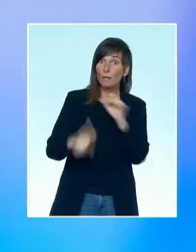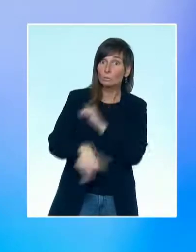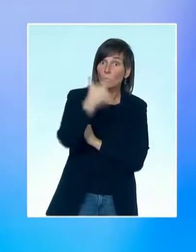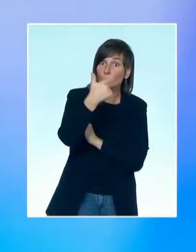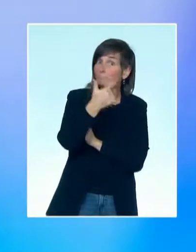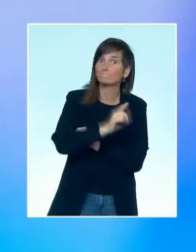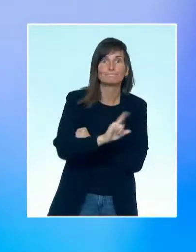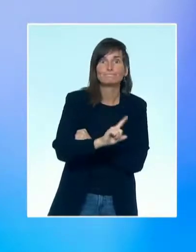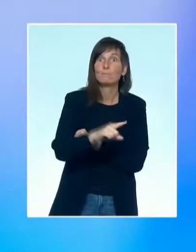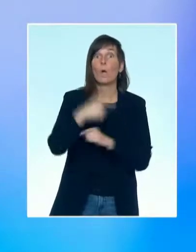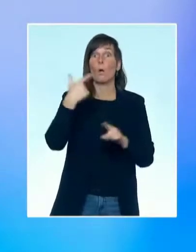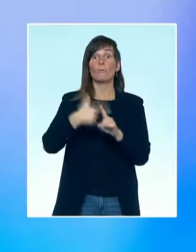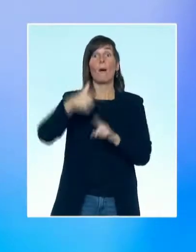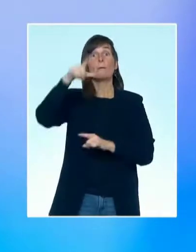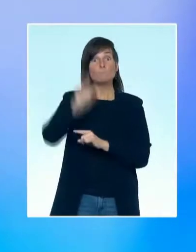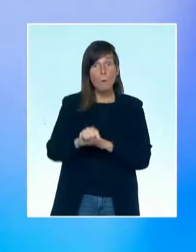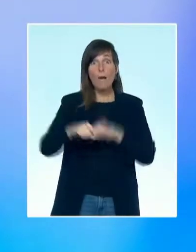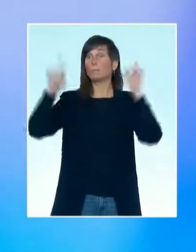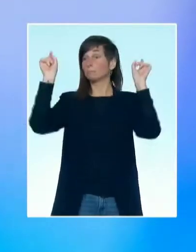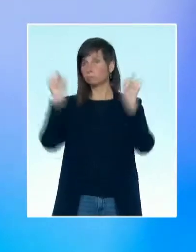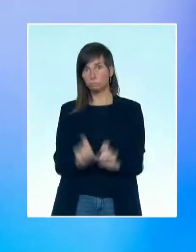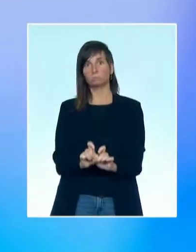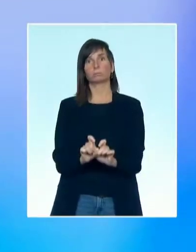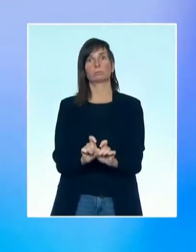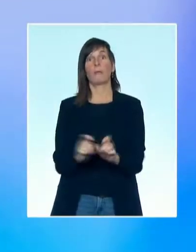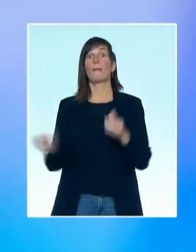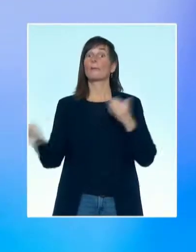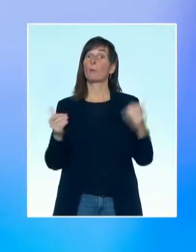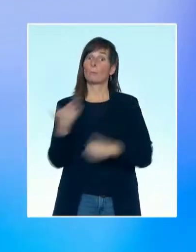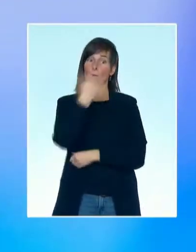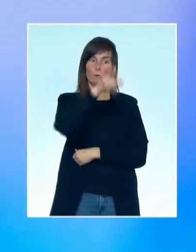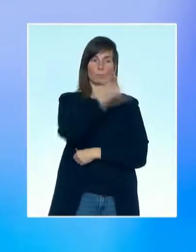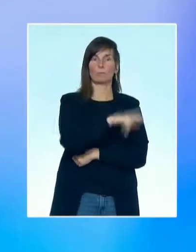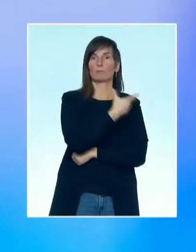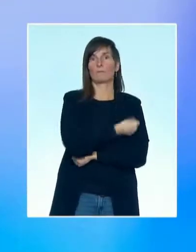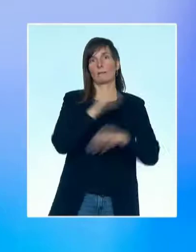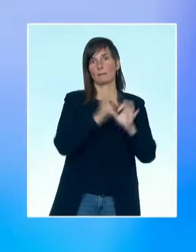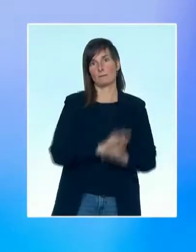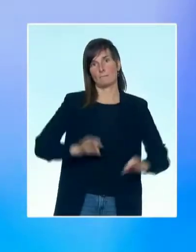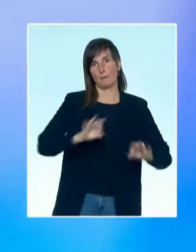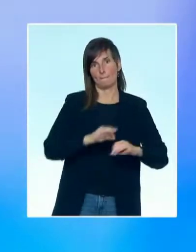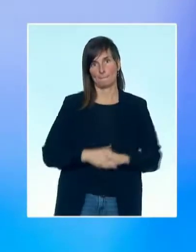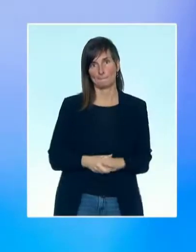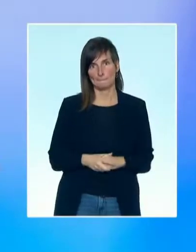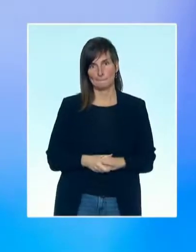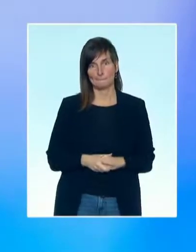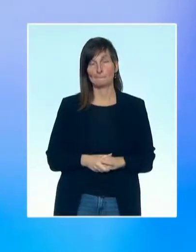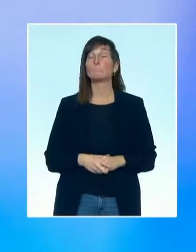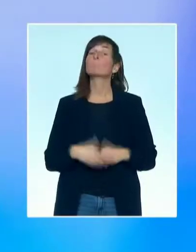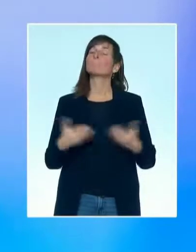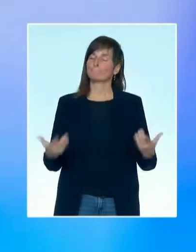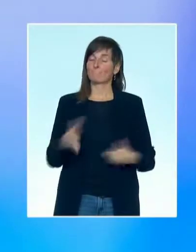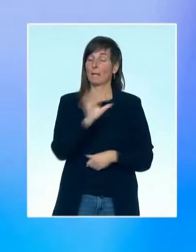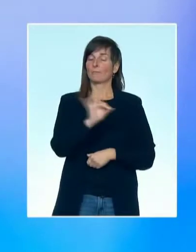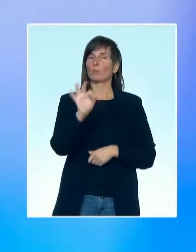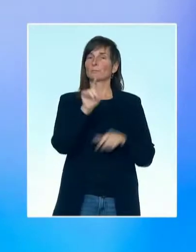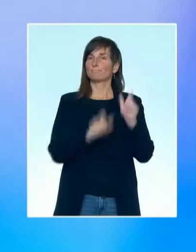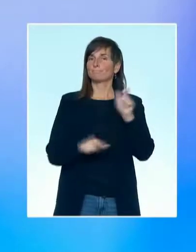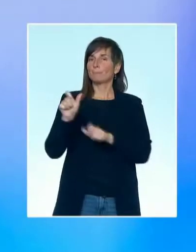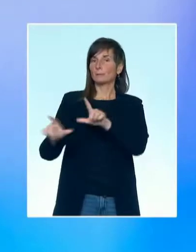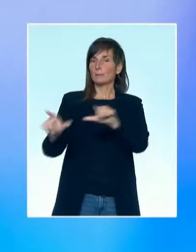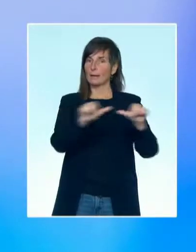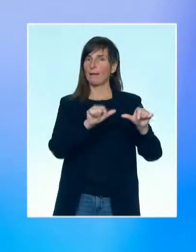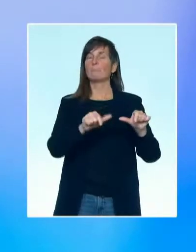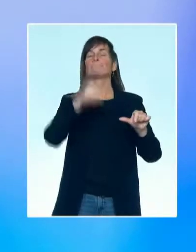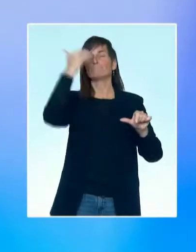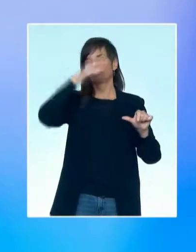de 20 fois moins élevé que la personne et ça vient d'où, tes chiffres ? Non vaccinée. Les Français l'ont compris, ils sont au